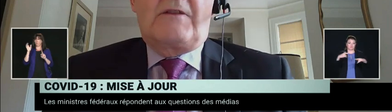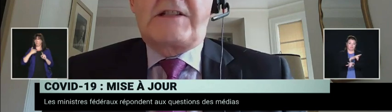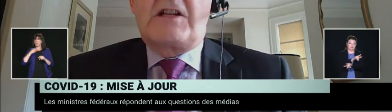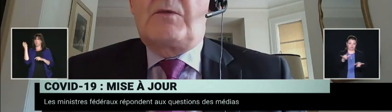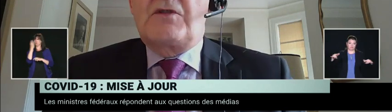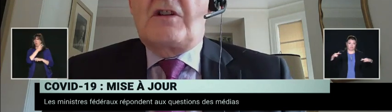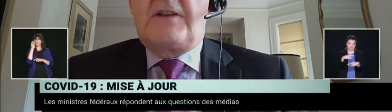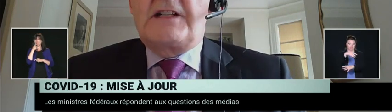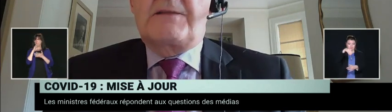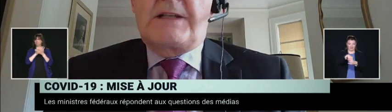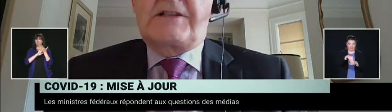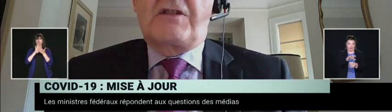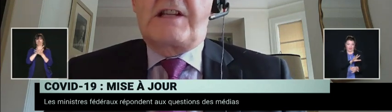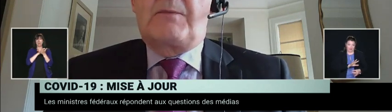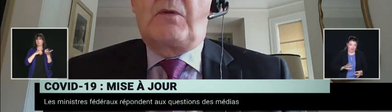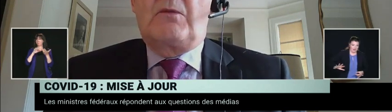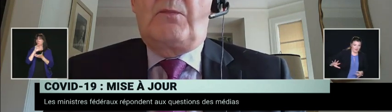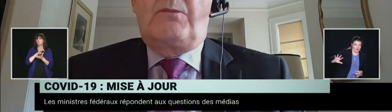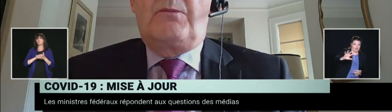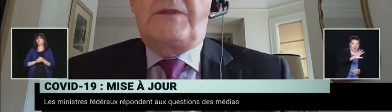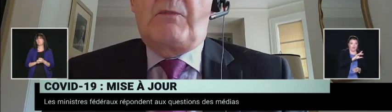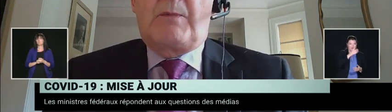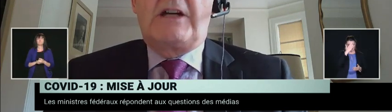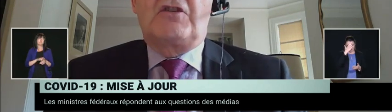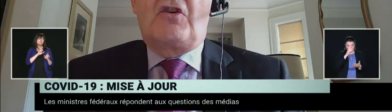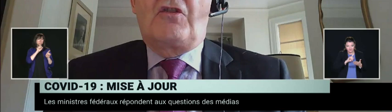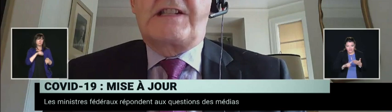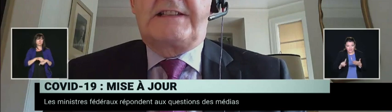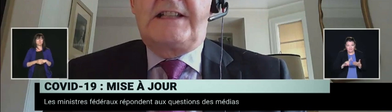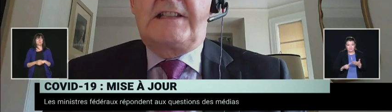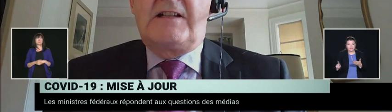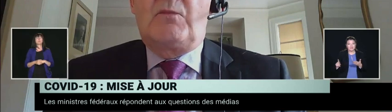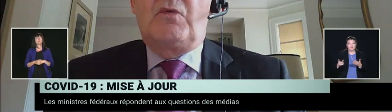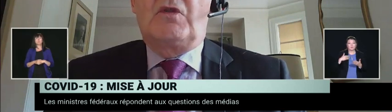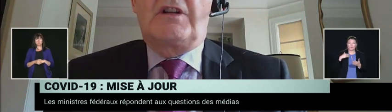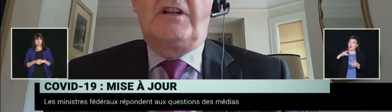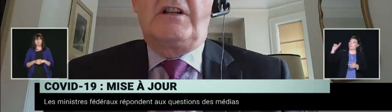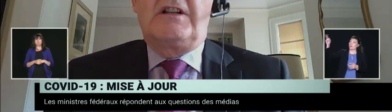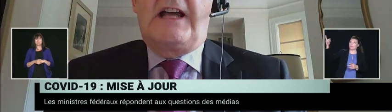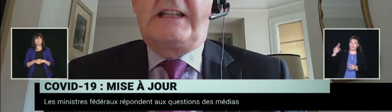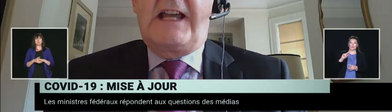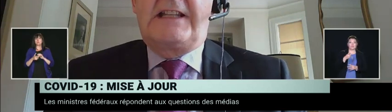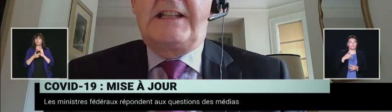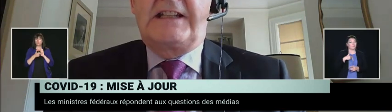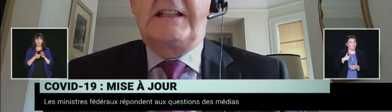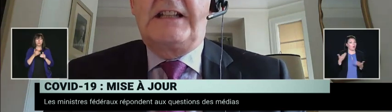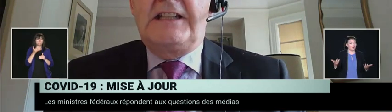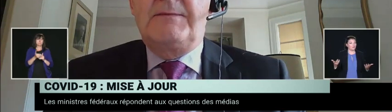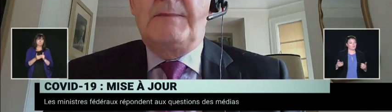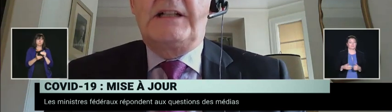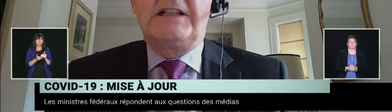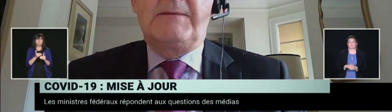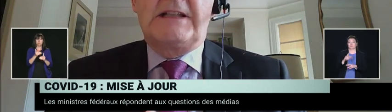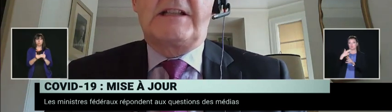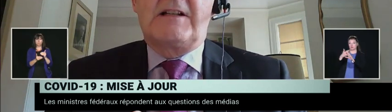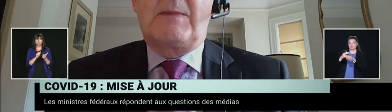Bien, on doit faire ça en plusieurs phases parce que ça peut prendre un certain temps pour acquérir l'équipement et mettre en